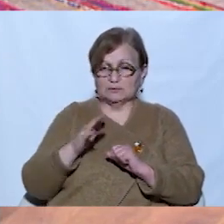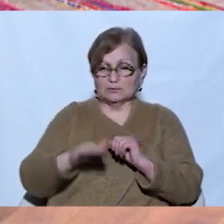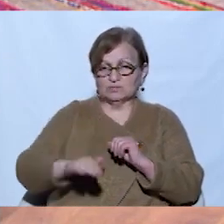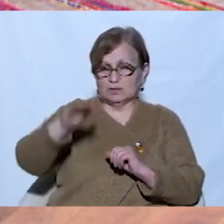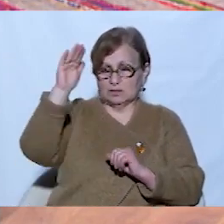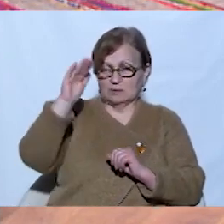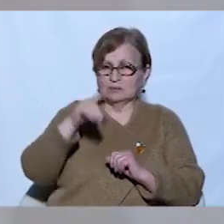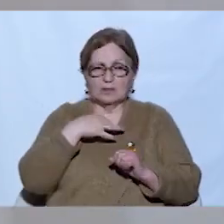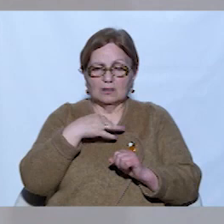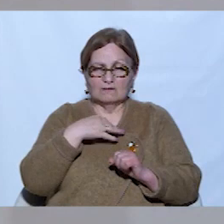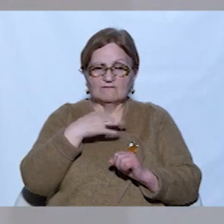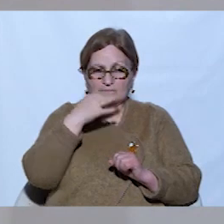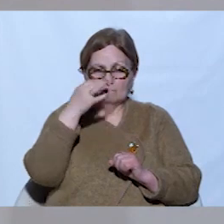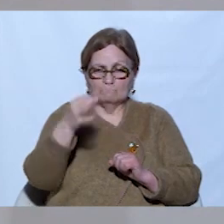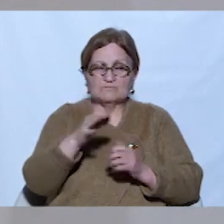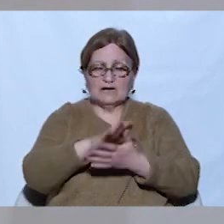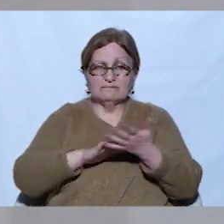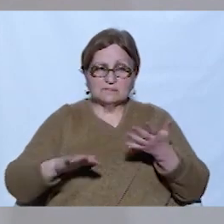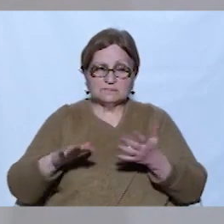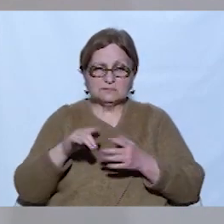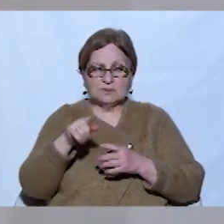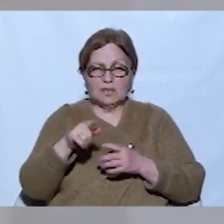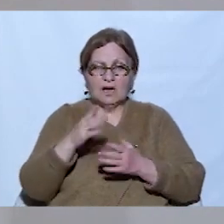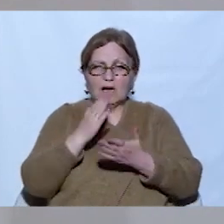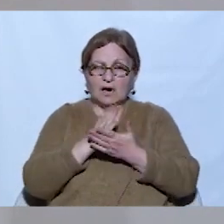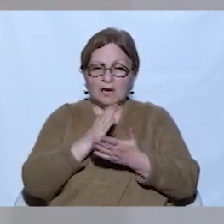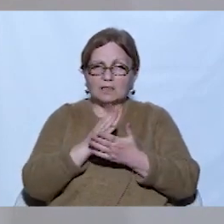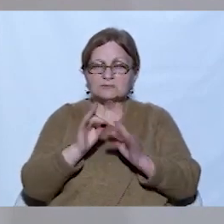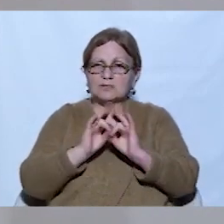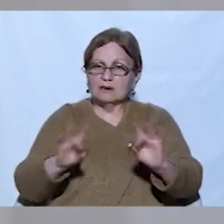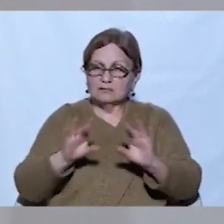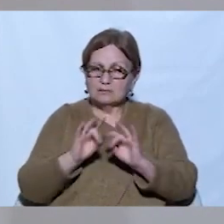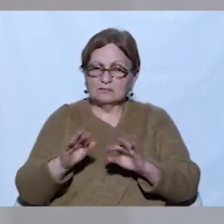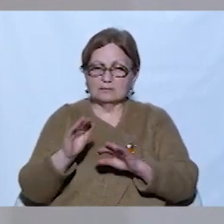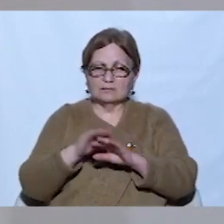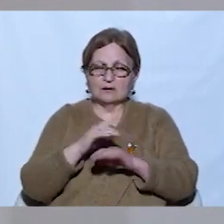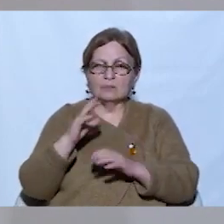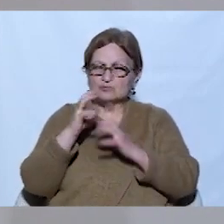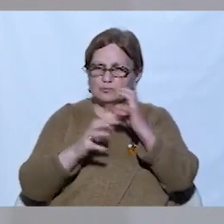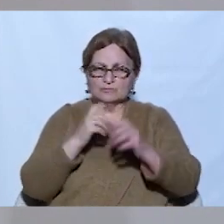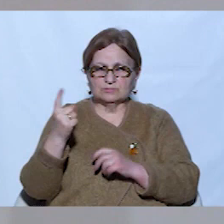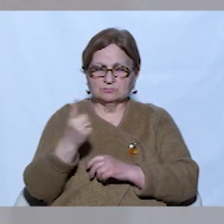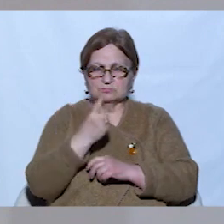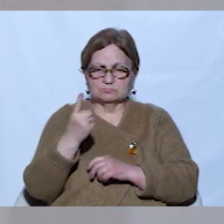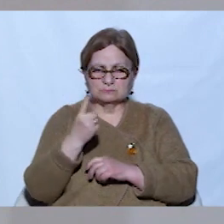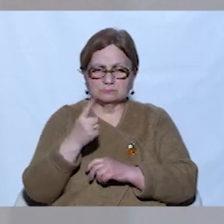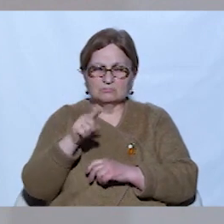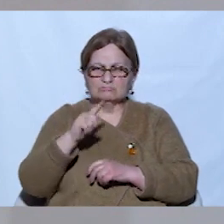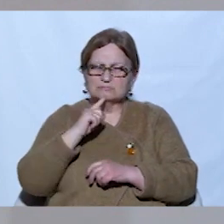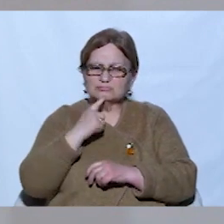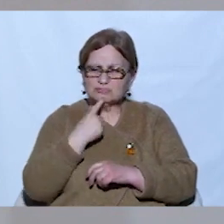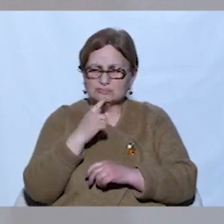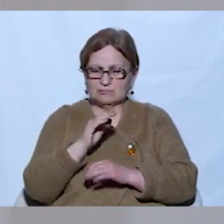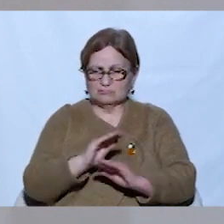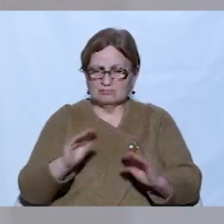ძალისმიერი მეთოდების გამოყენება. კი ბატონო, ახსენეთ თქვენ და გავაგრძელებ ამას, უბრალოდ პოზიტიური ახსნის მეთოდები არის სოციოლოგიაში